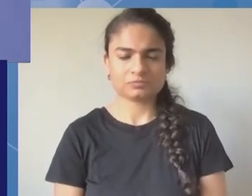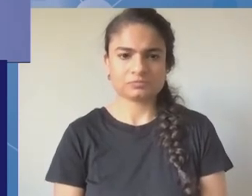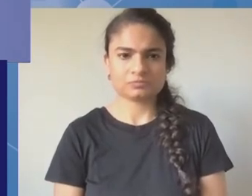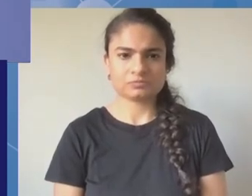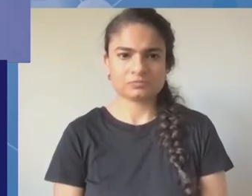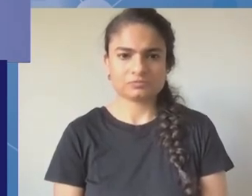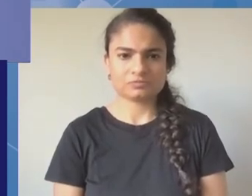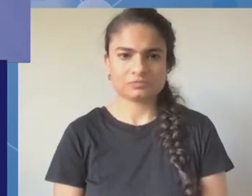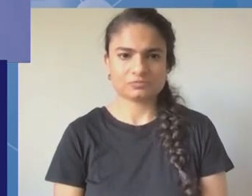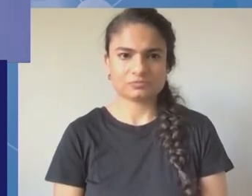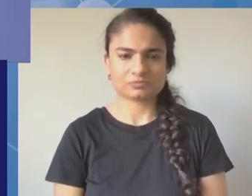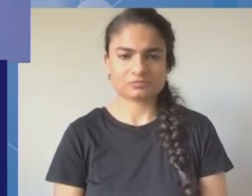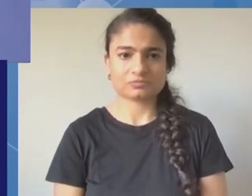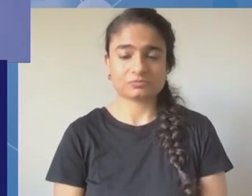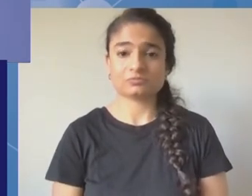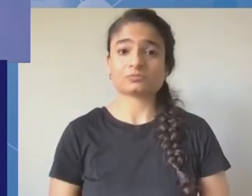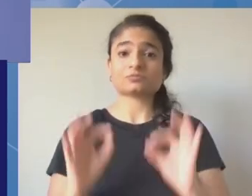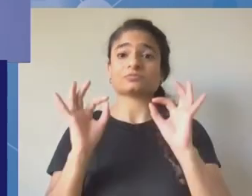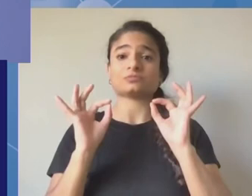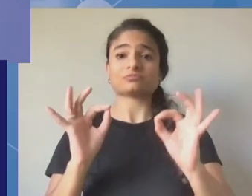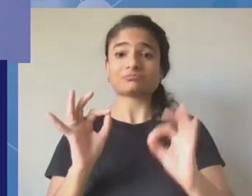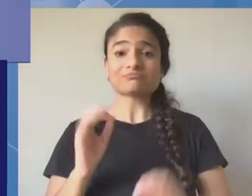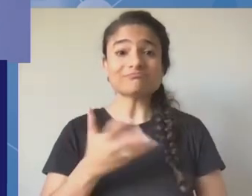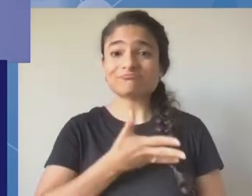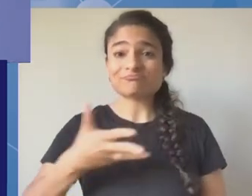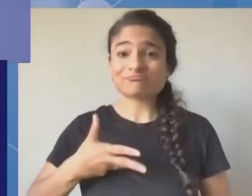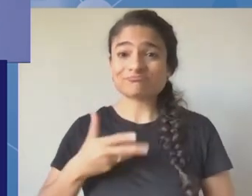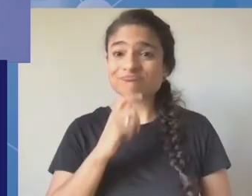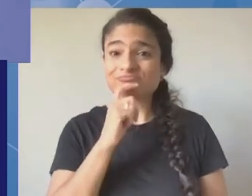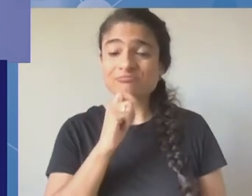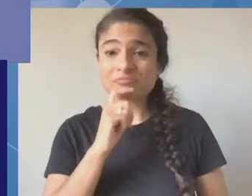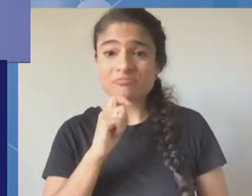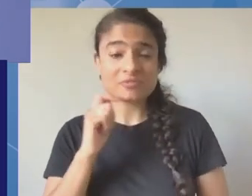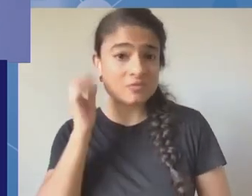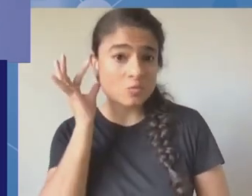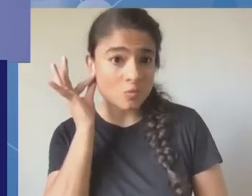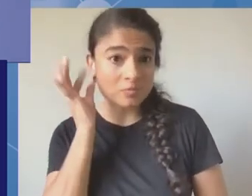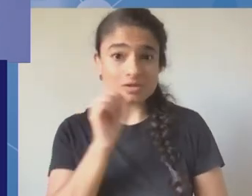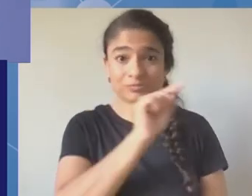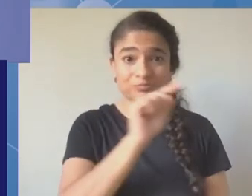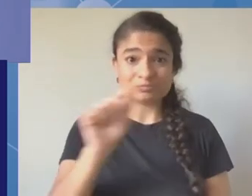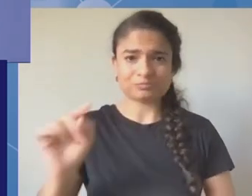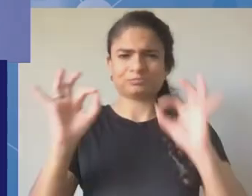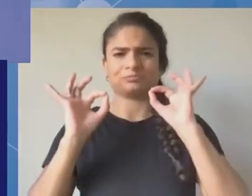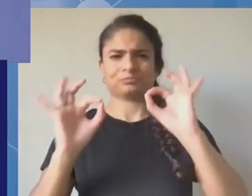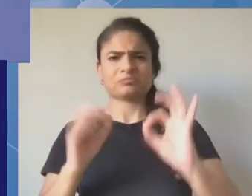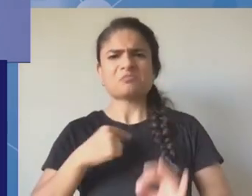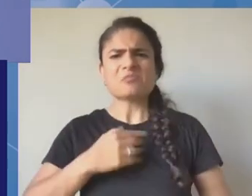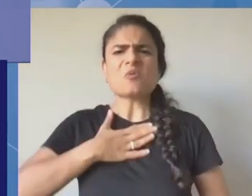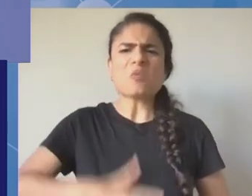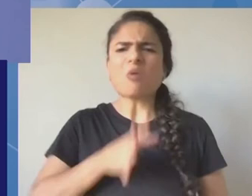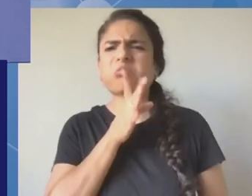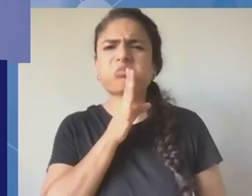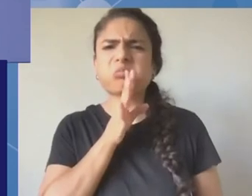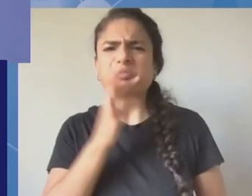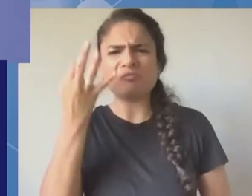我们要解释一下，互联网并不是英语，但是虽然英文在互联网当中都是比较